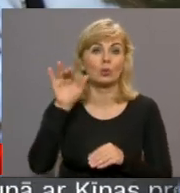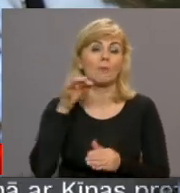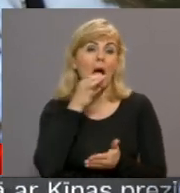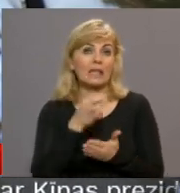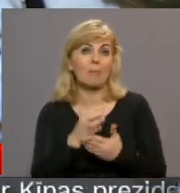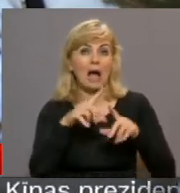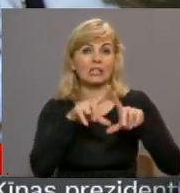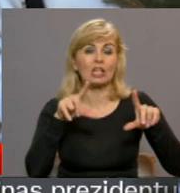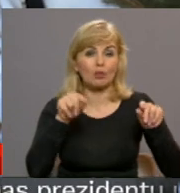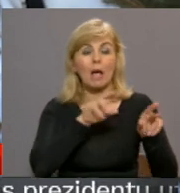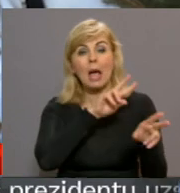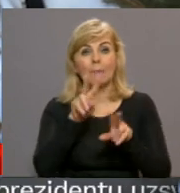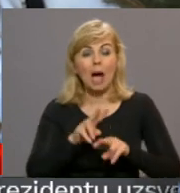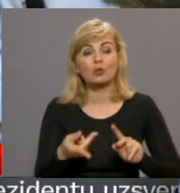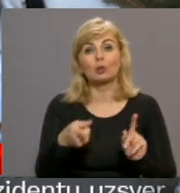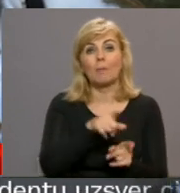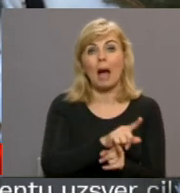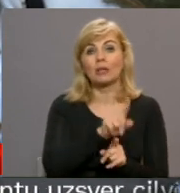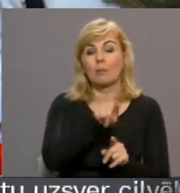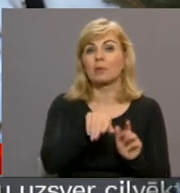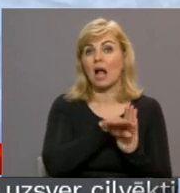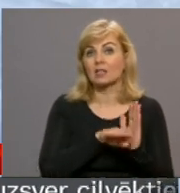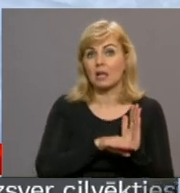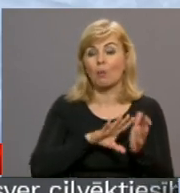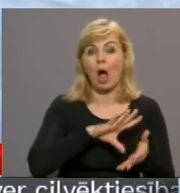atbildīgās institūcijas pārskatītu un mainītu prasību